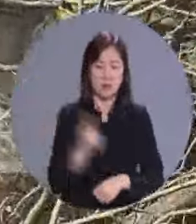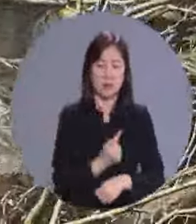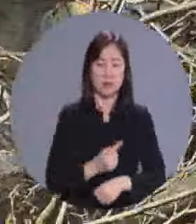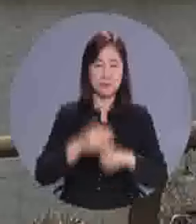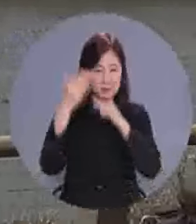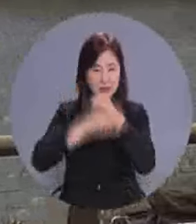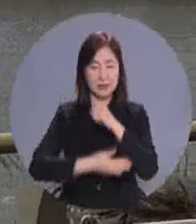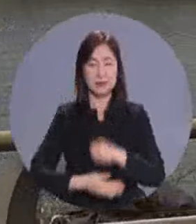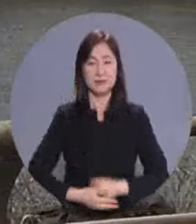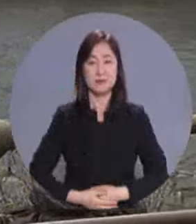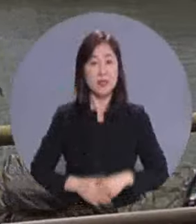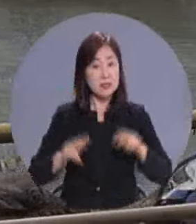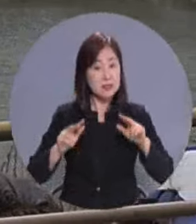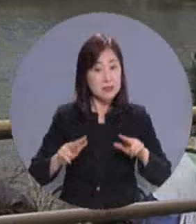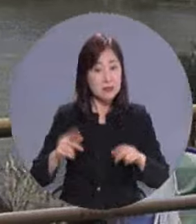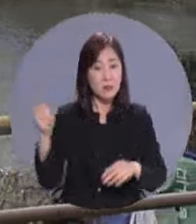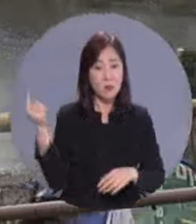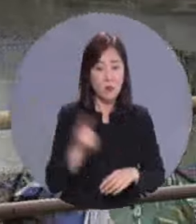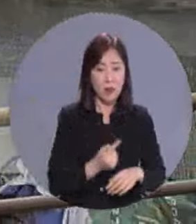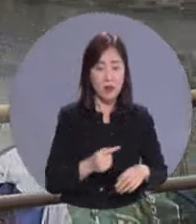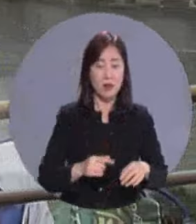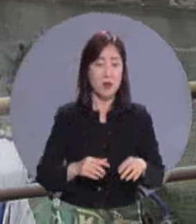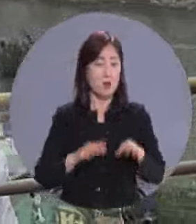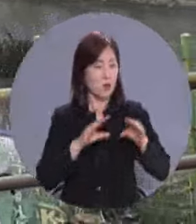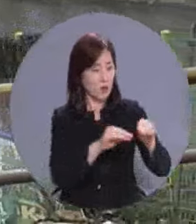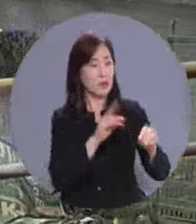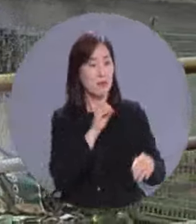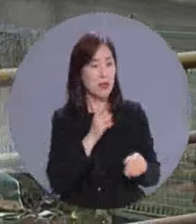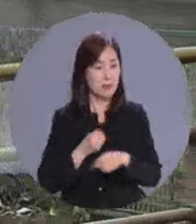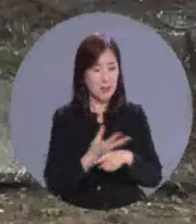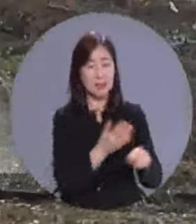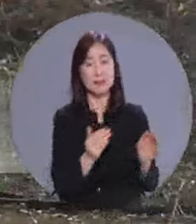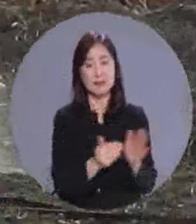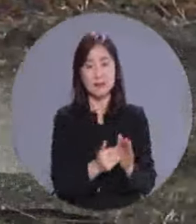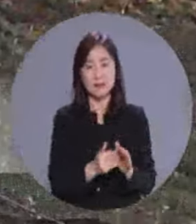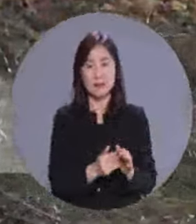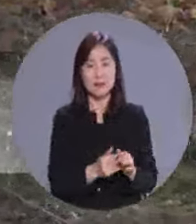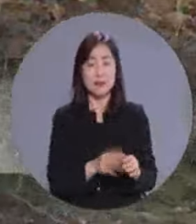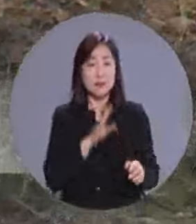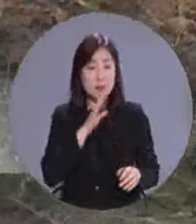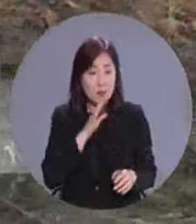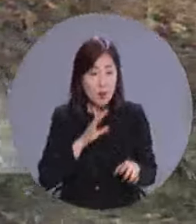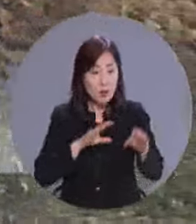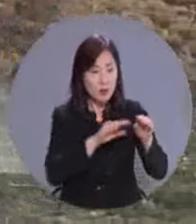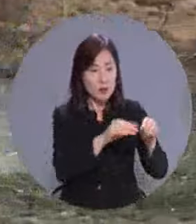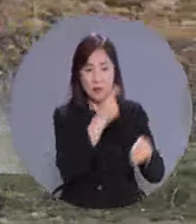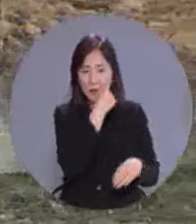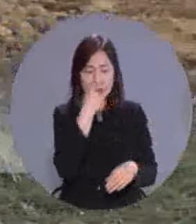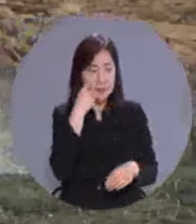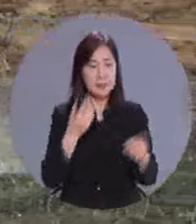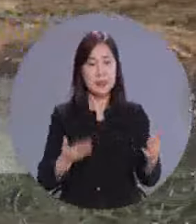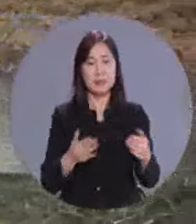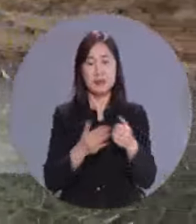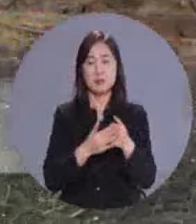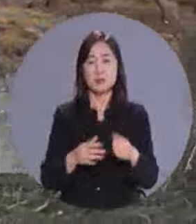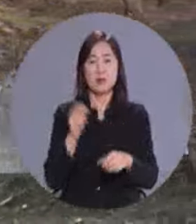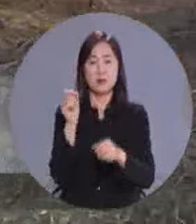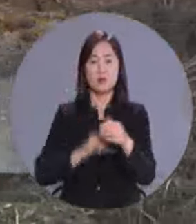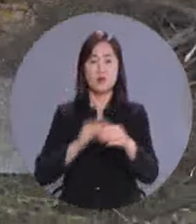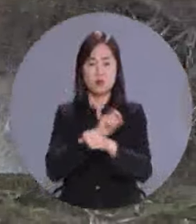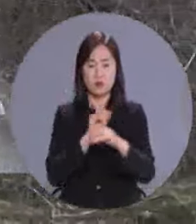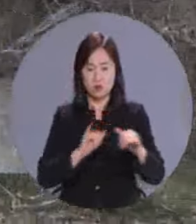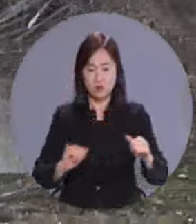찾았습니다 현장에 와서도 공사를 멈추라는 말만 전달하고 공사가 실제로 멈추는지 확인하거나 담당 부서에